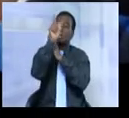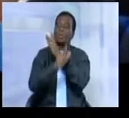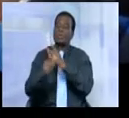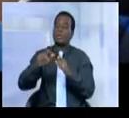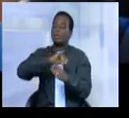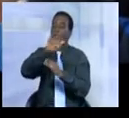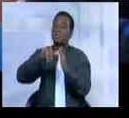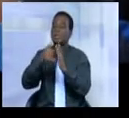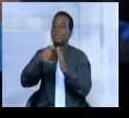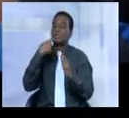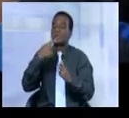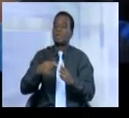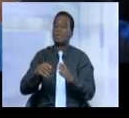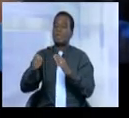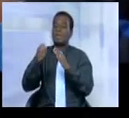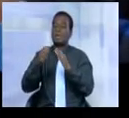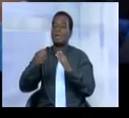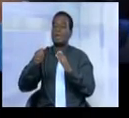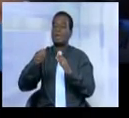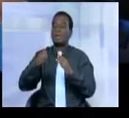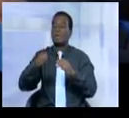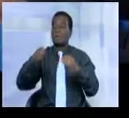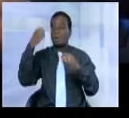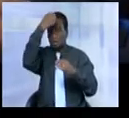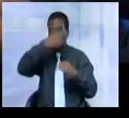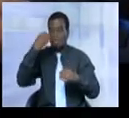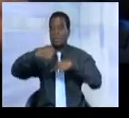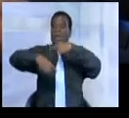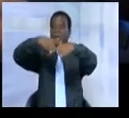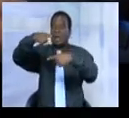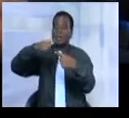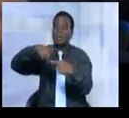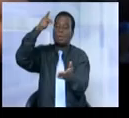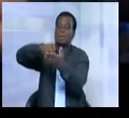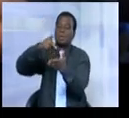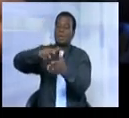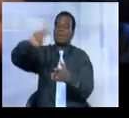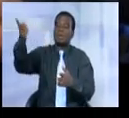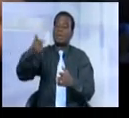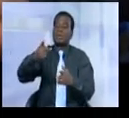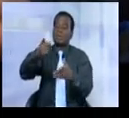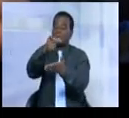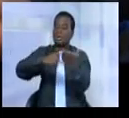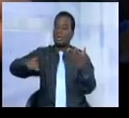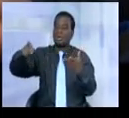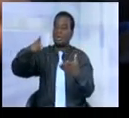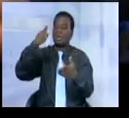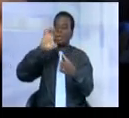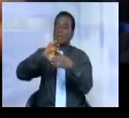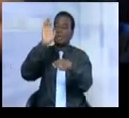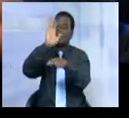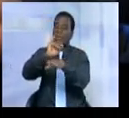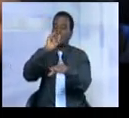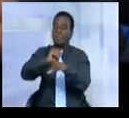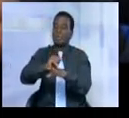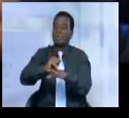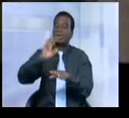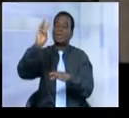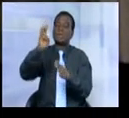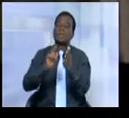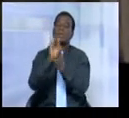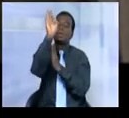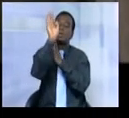sont en Europe vont converger vers Paris pour venir s'enrôler. La deuxième phase de la présouscription elle-même pour la Côte d'Ivoire démarre le 6